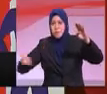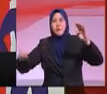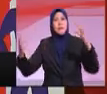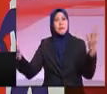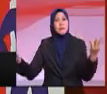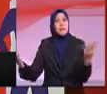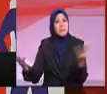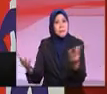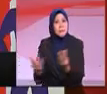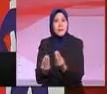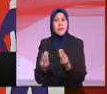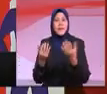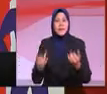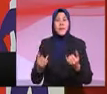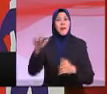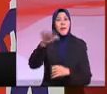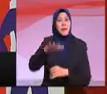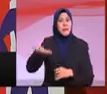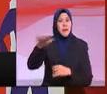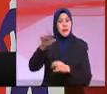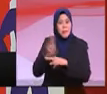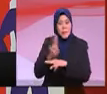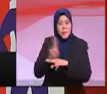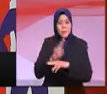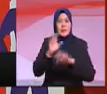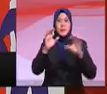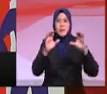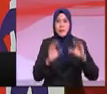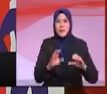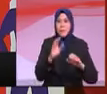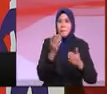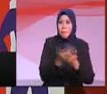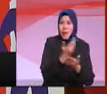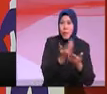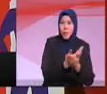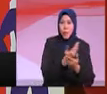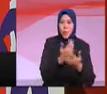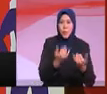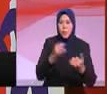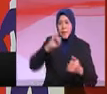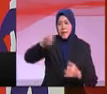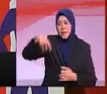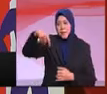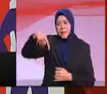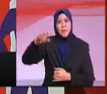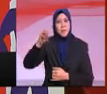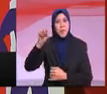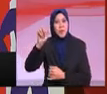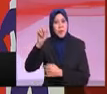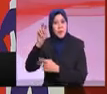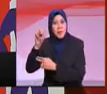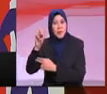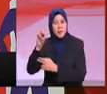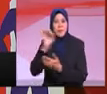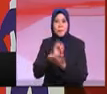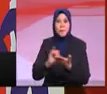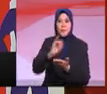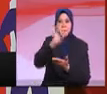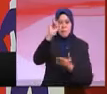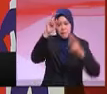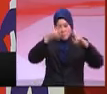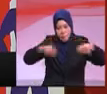jangkaan ataupun ramalan iaitu menggunakan kaedah-kaedah modeling yang digunakan pakai oleh JP Morgan dan Malaysian Institute of Economic